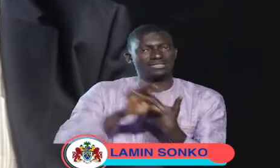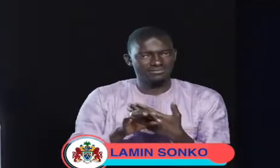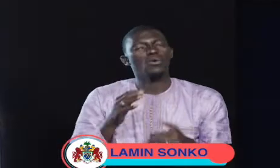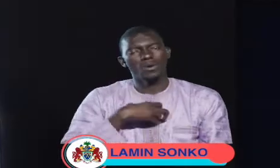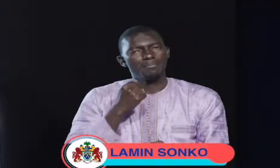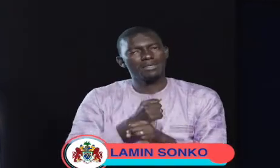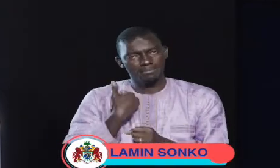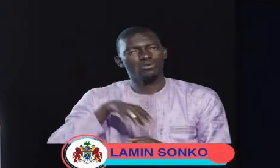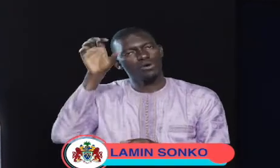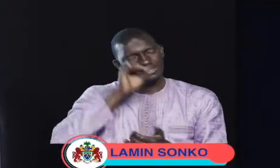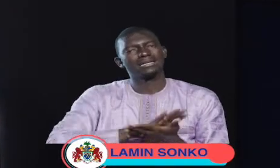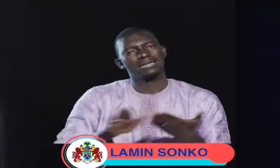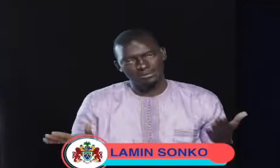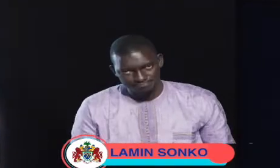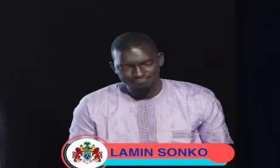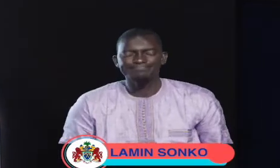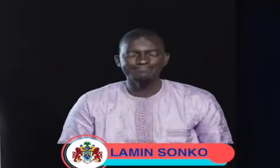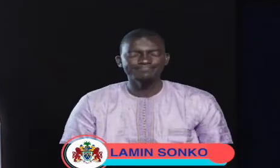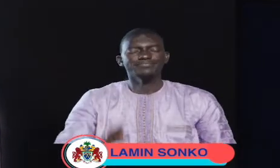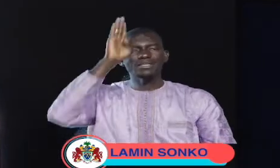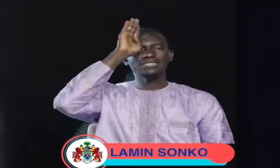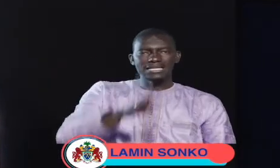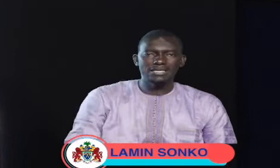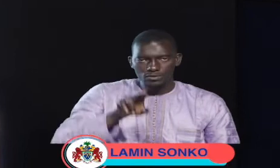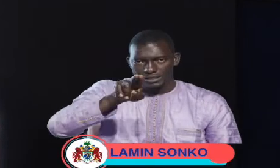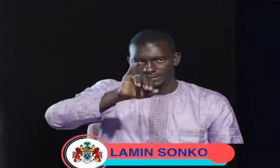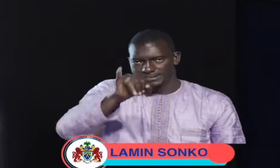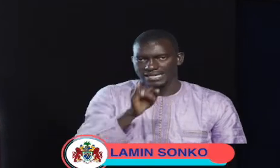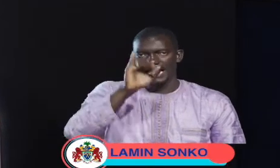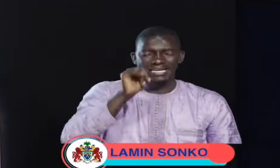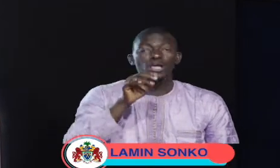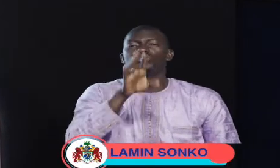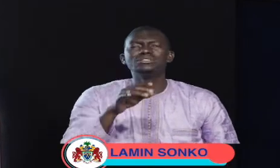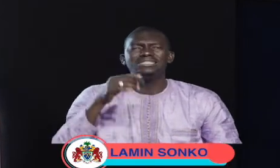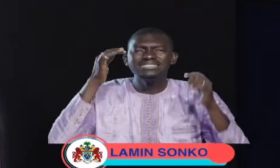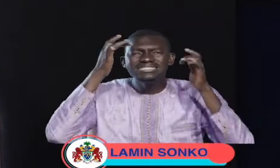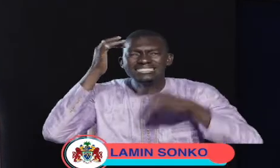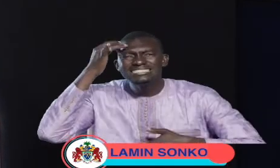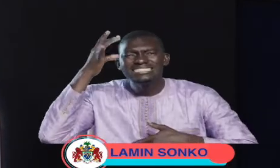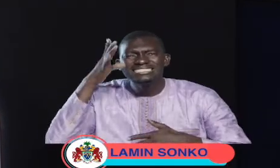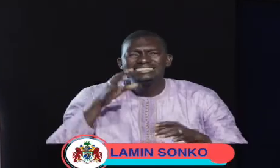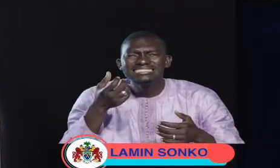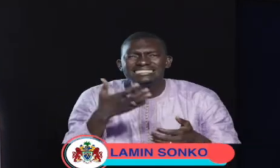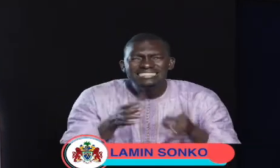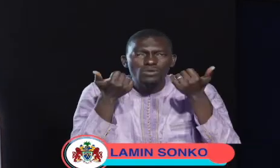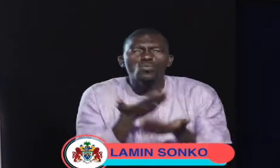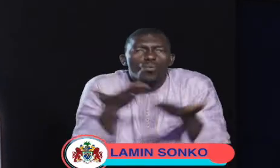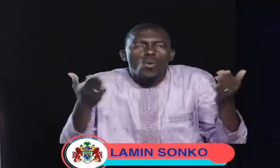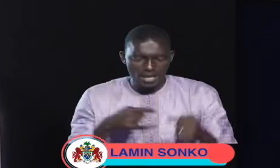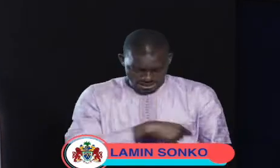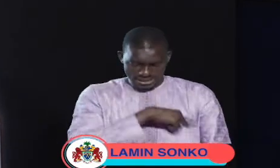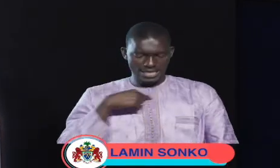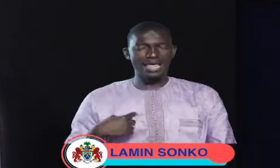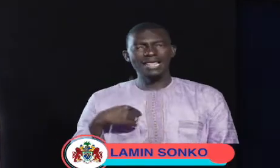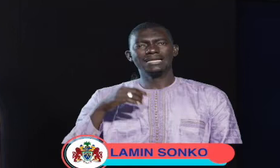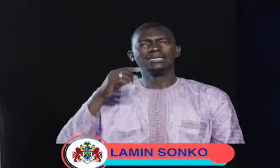yo jaye abaraka bake ilawo kuma da ko ya fanya me ko kuran wo ta china le wa na ta janjan ka dun a duniya be kono anu dol